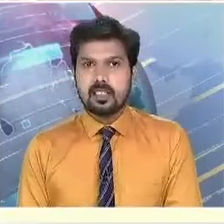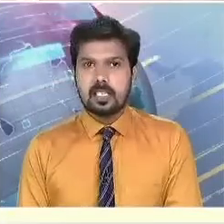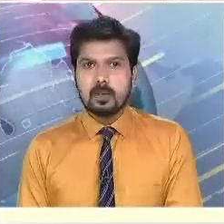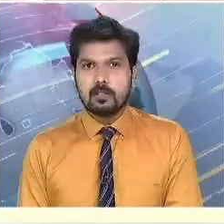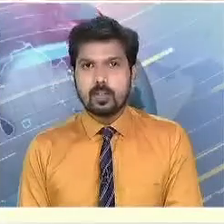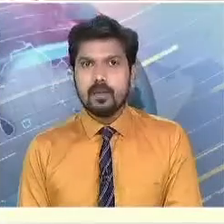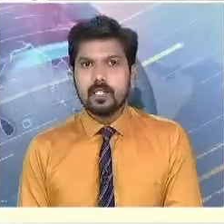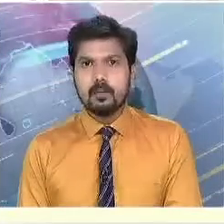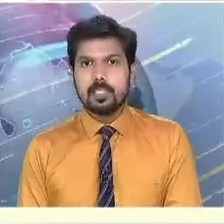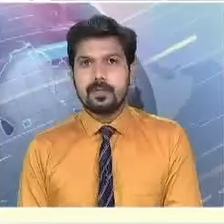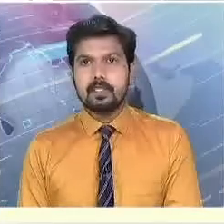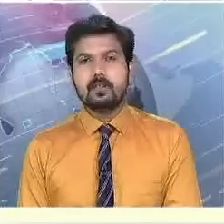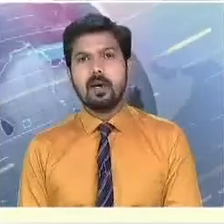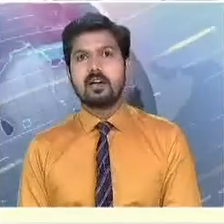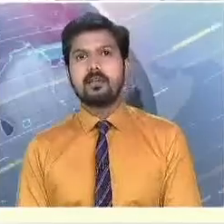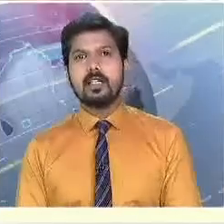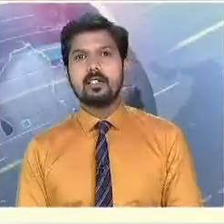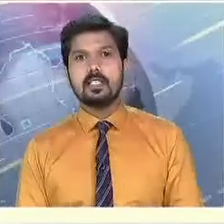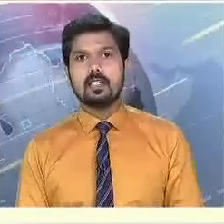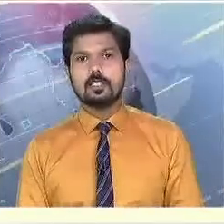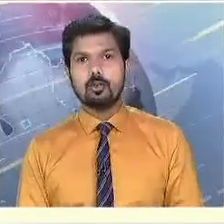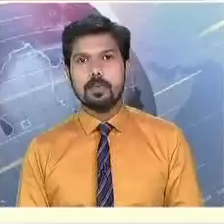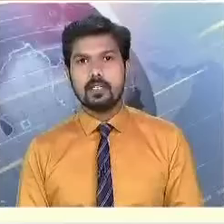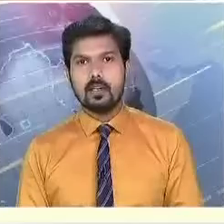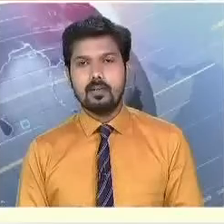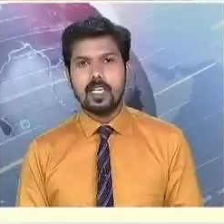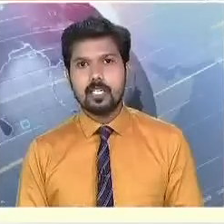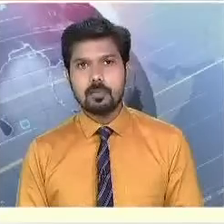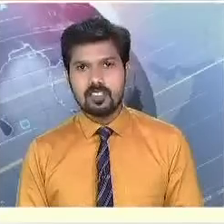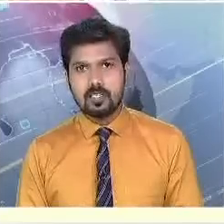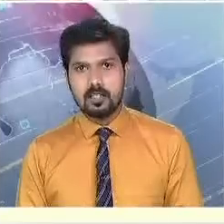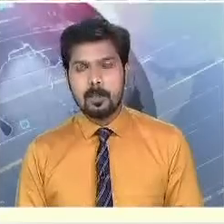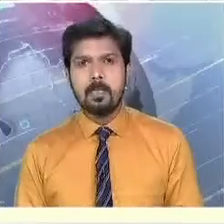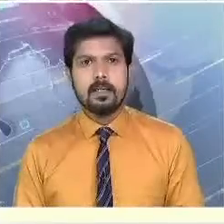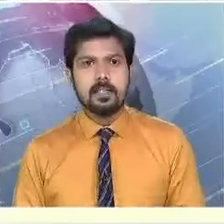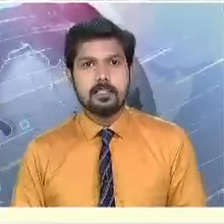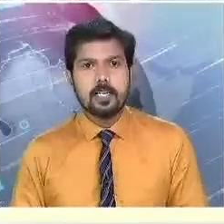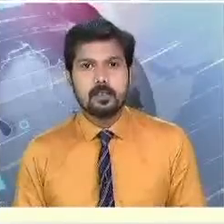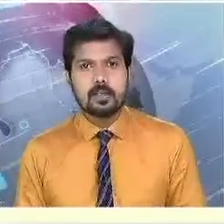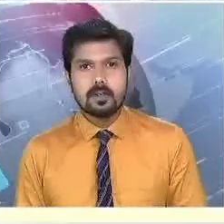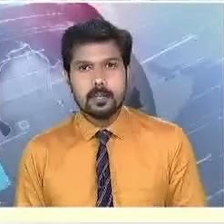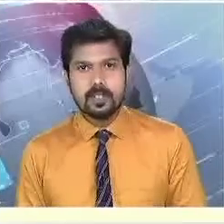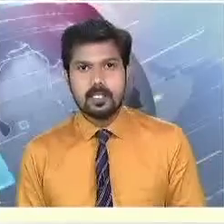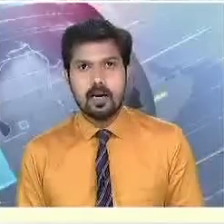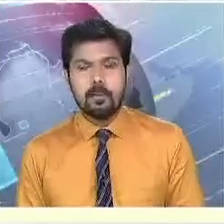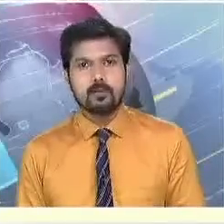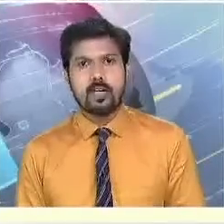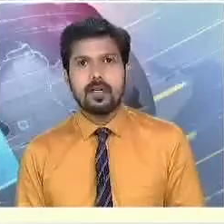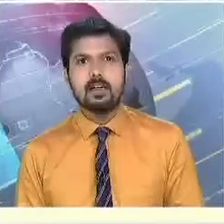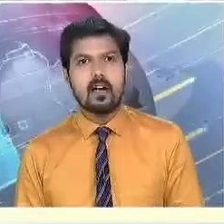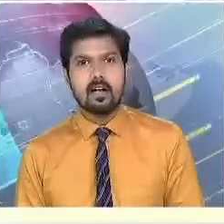மின்சார சட்டத்திருத்த மசோதாவுக்கு எதிர்ப்பு தெரிவித்து மக்களவையில் இருந்து எதிர்க்கட்சி உறுப்பினர்கள் வெளிநடப்பு செய்தனர். எதிர்க்கட்சிகள் தொடர்ந்து